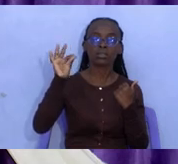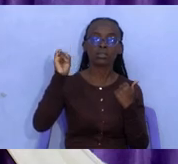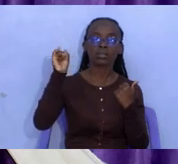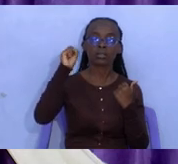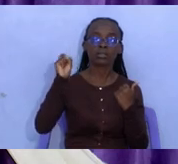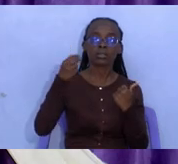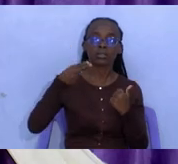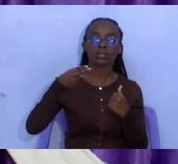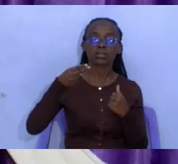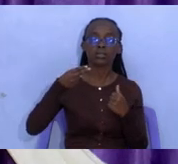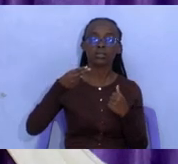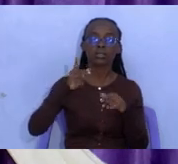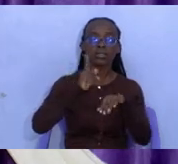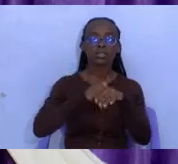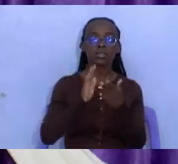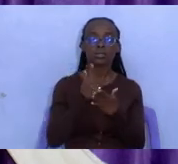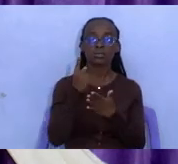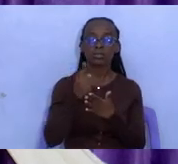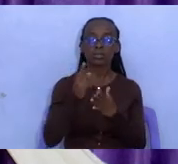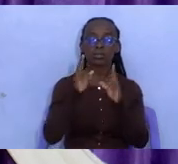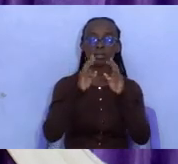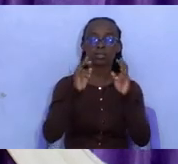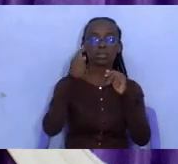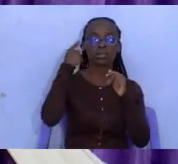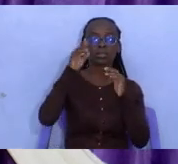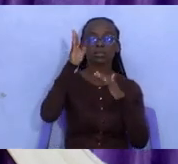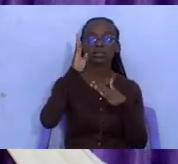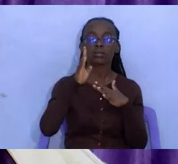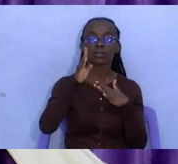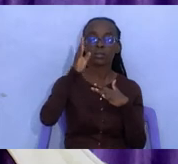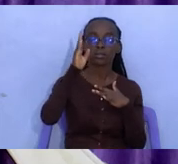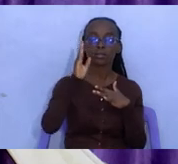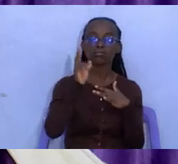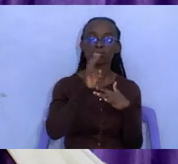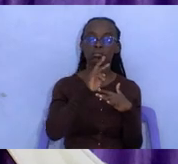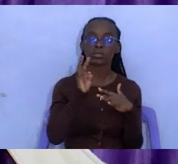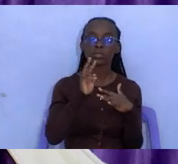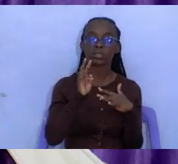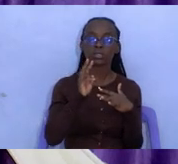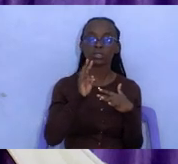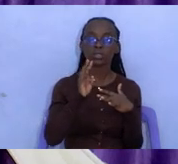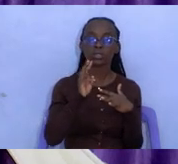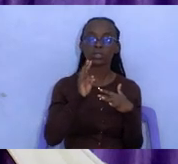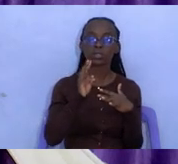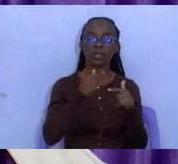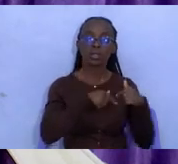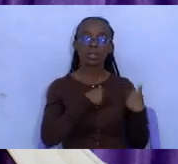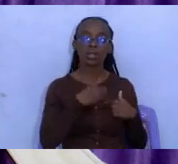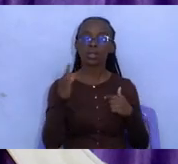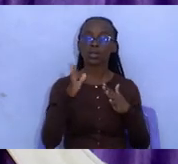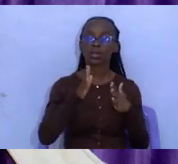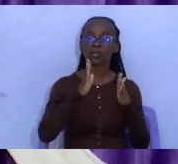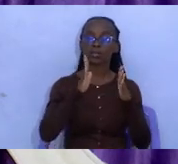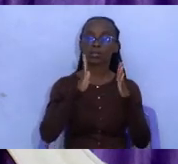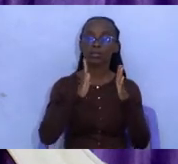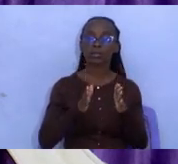mdhalimu. Wakati mtu anajitia nia ya kumtafuta Mungu, Mungu anaona nia na moyo wa mtu. Hakuna